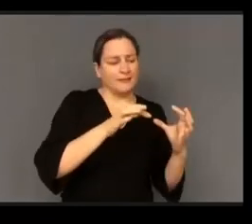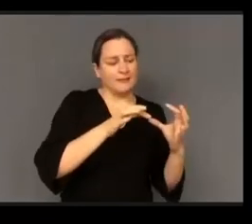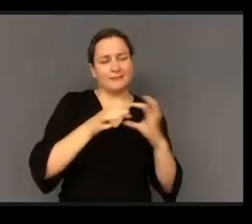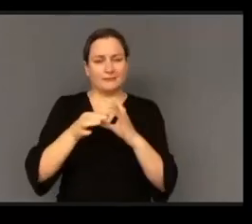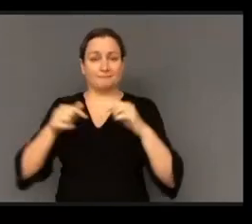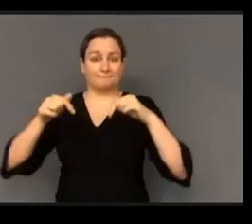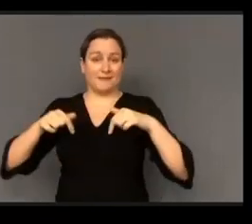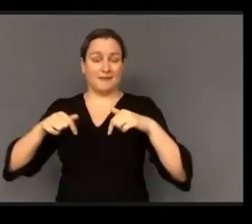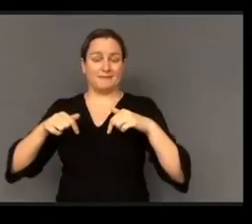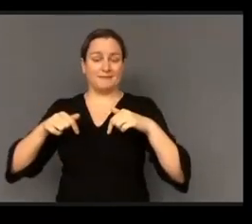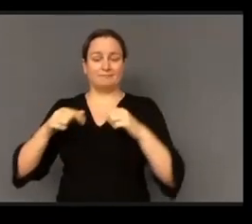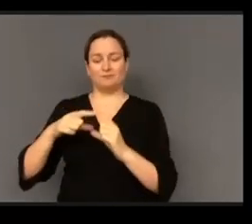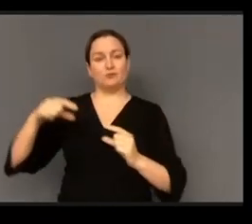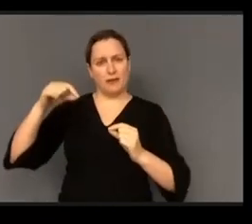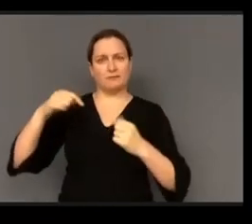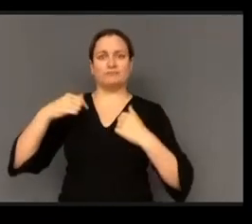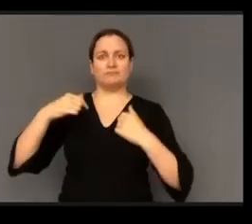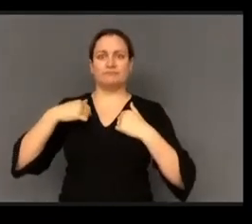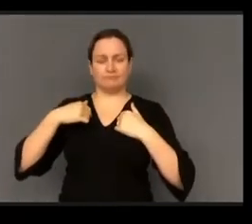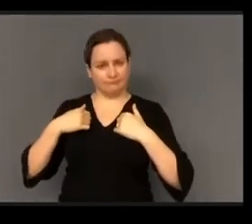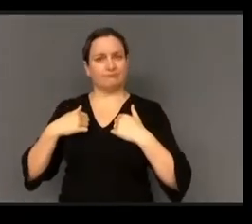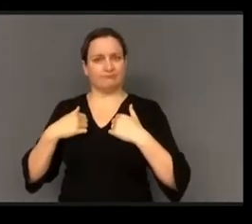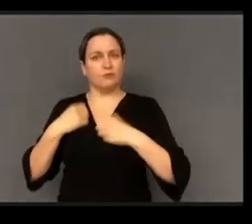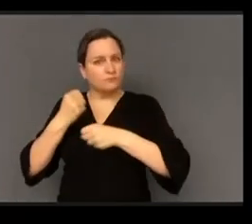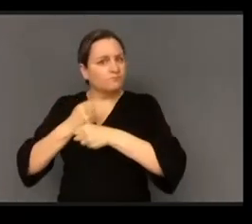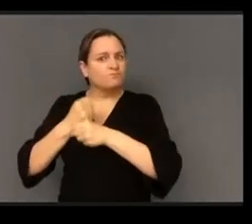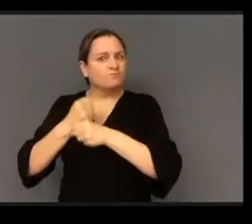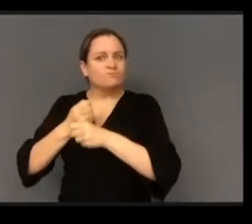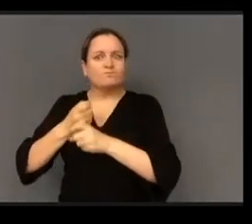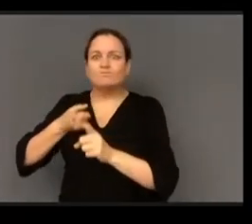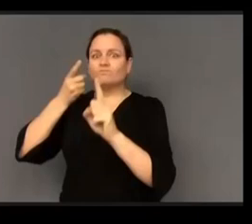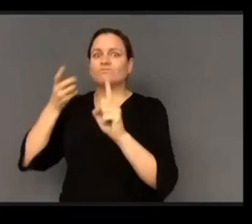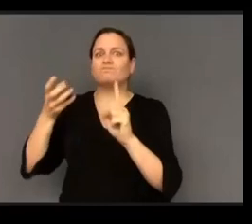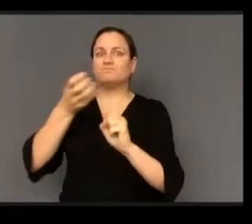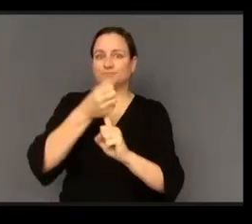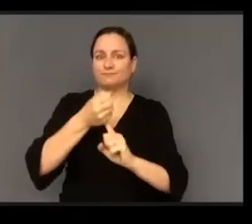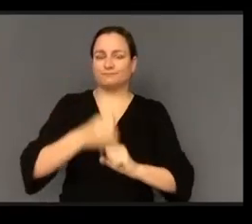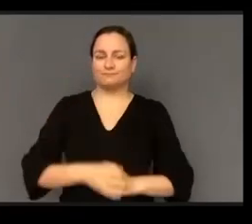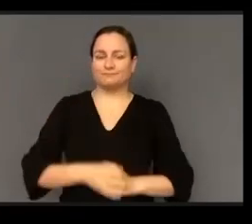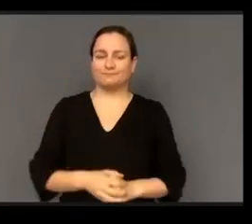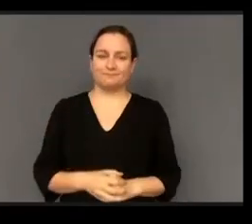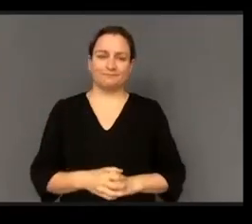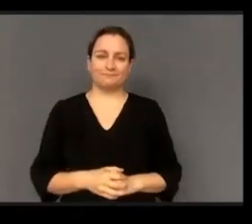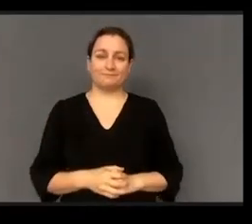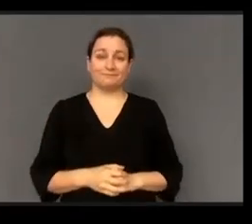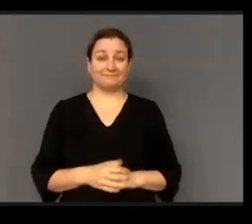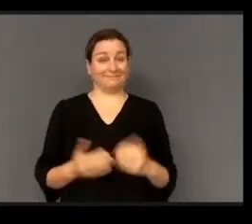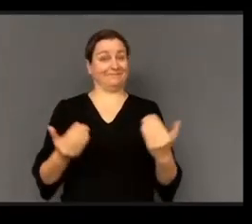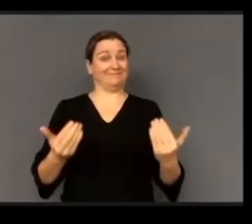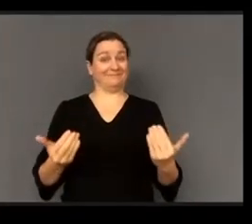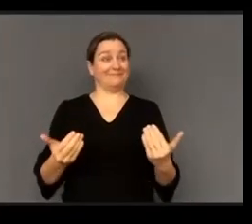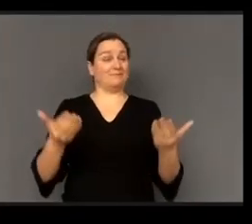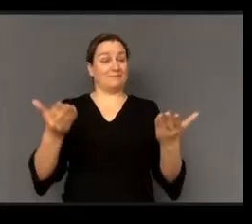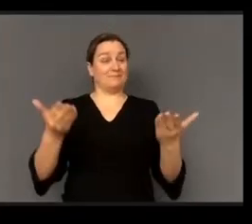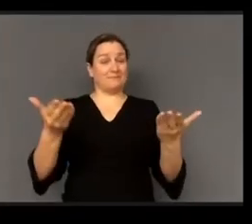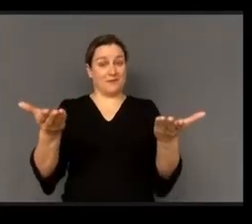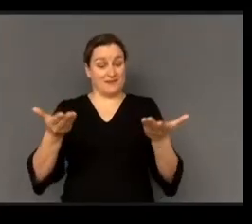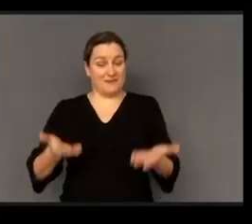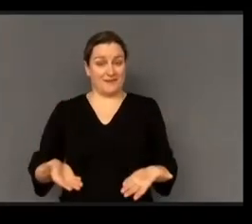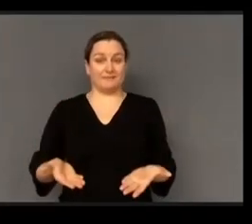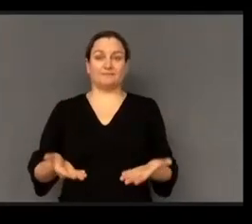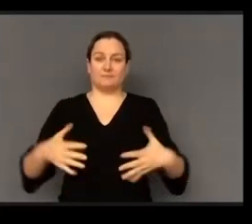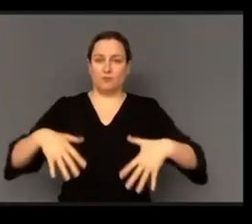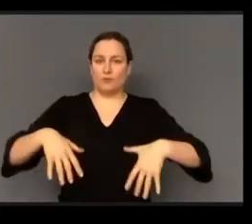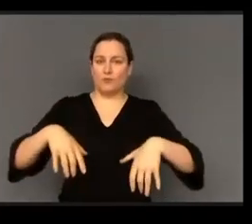是完全一致的。那我们也非常高兴能够作为东道主，也是首